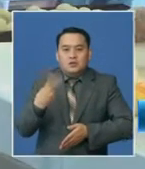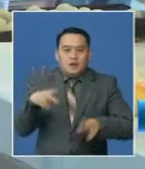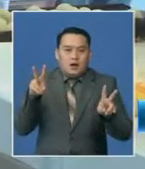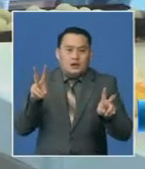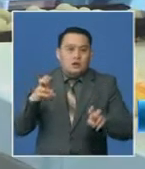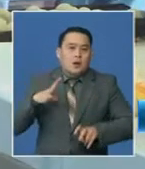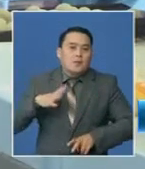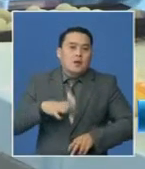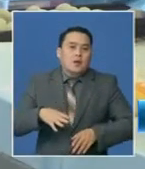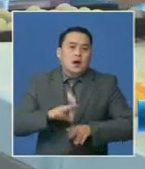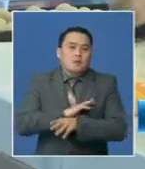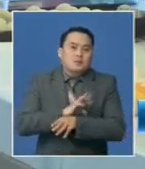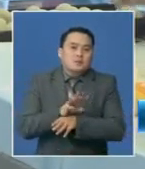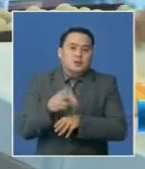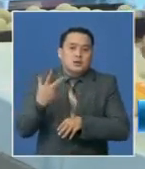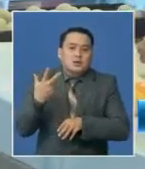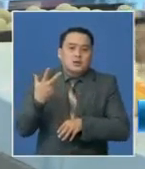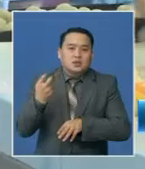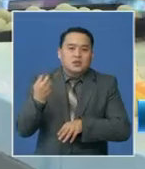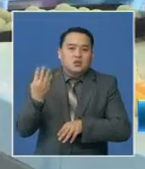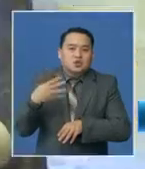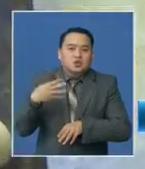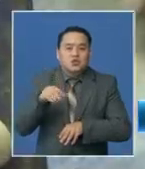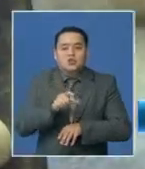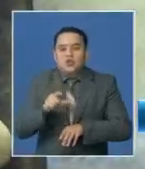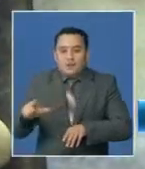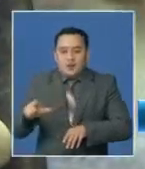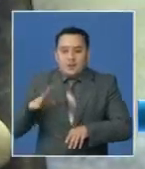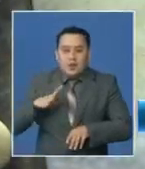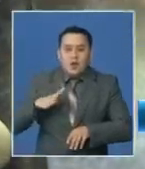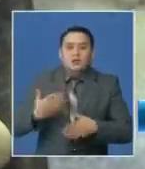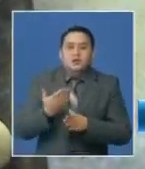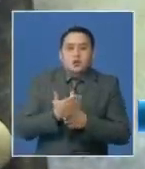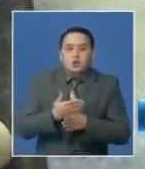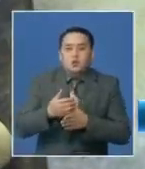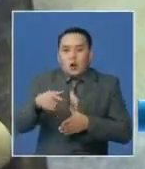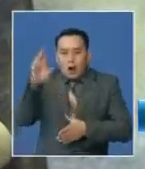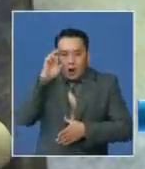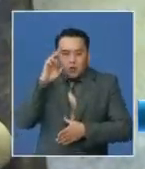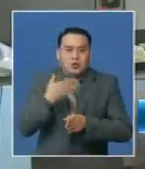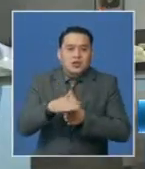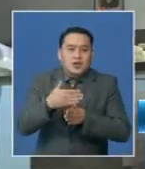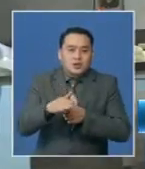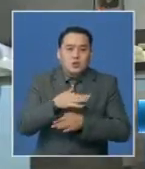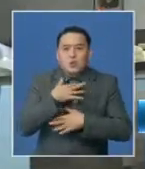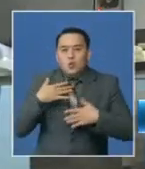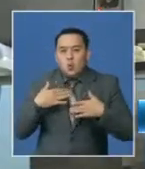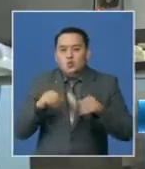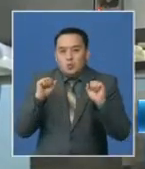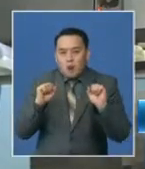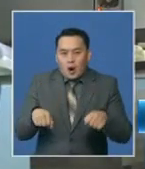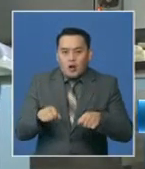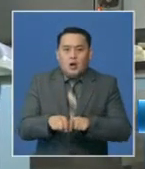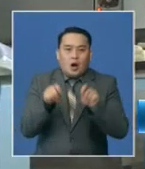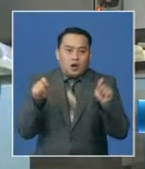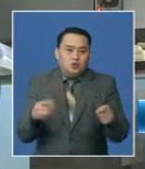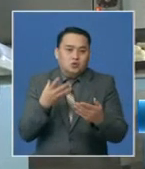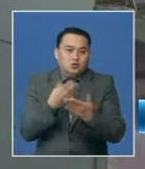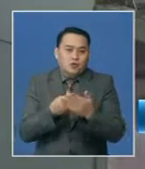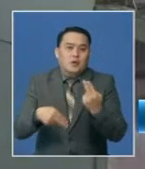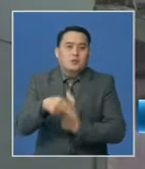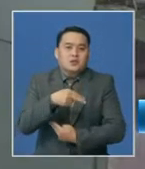Развитие и поддержка малого и среднего бизнеса – один из важных факторов снижения уровня безработицы. Пример тому – моногород Текели. Здесь только